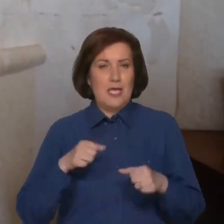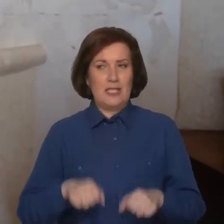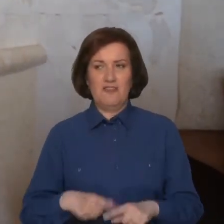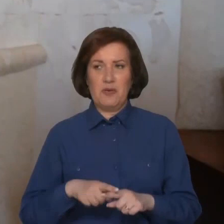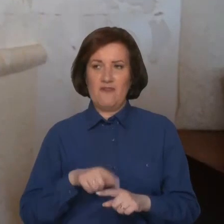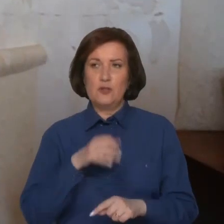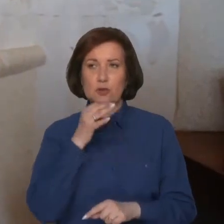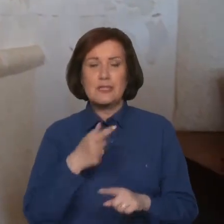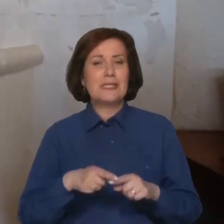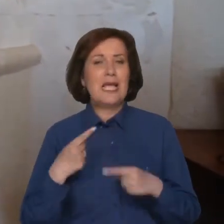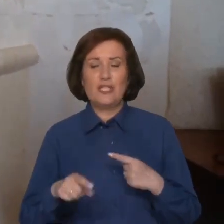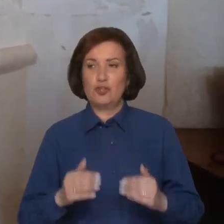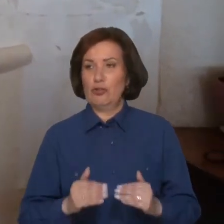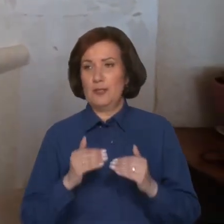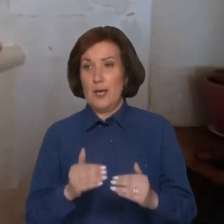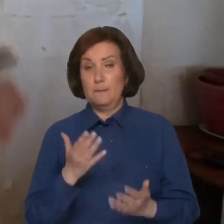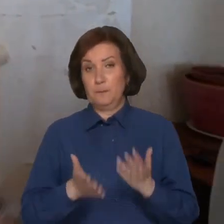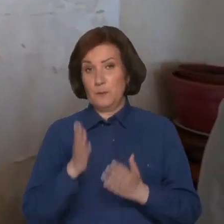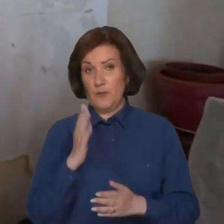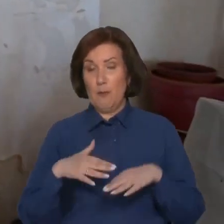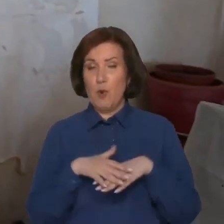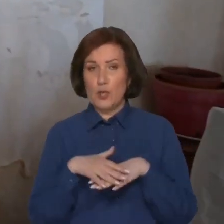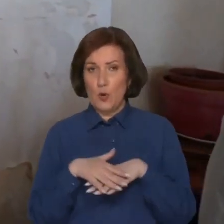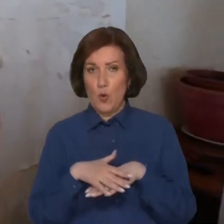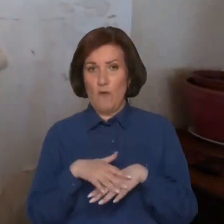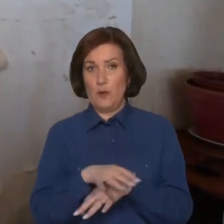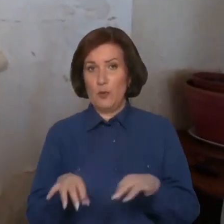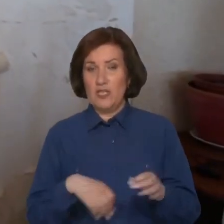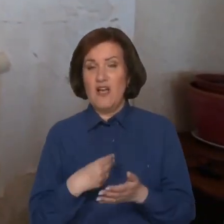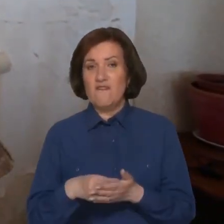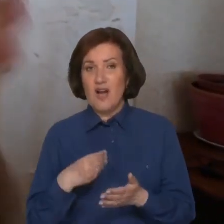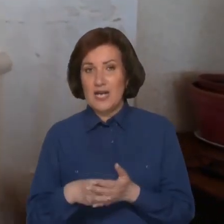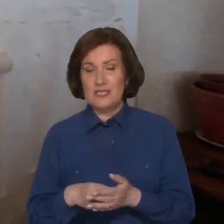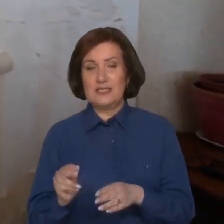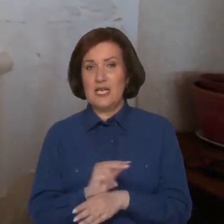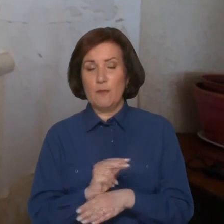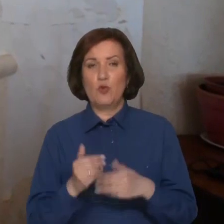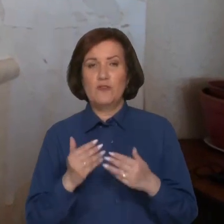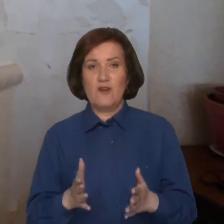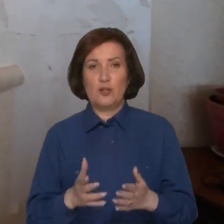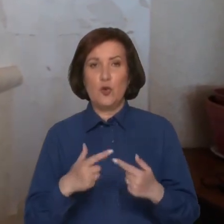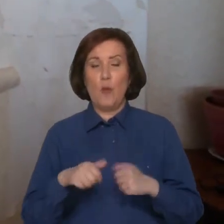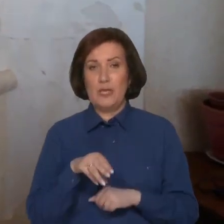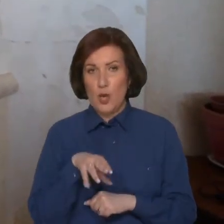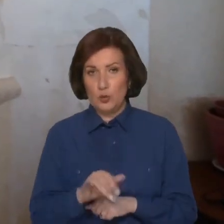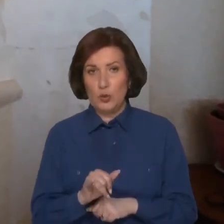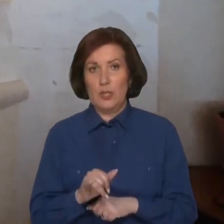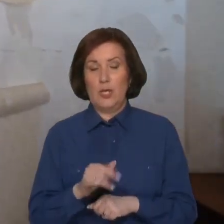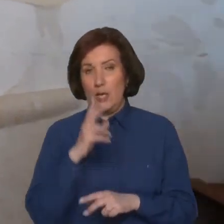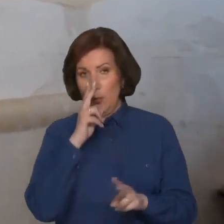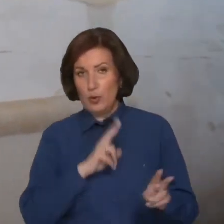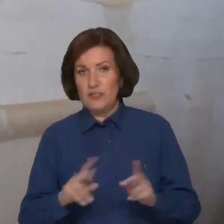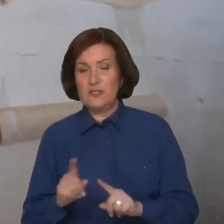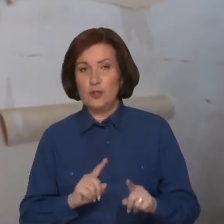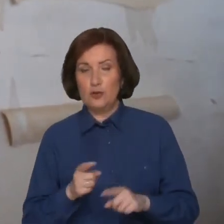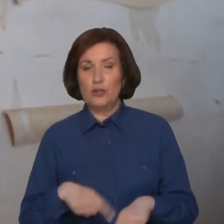цього сказати. Це інший етап. Якщо буде пораховано проєктантом вартість ремонту вашого об'єкту, і він подивиться,